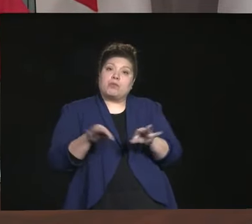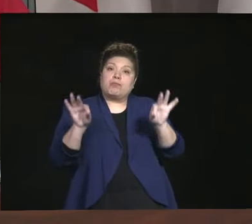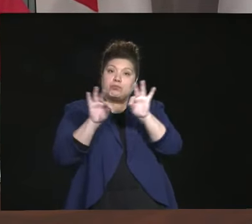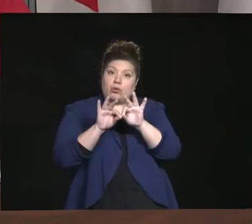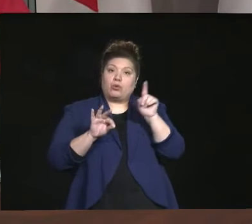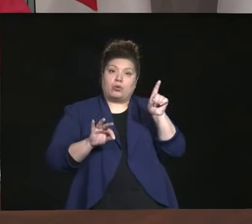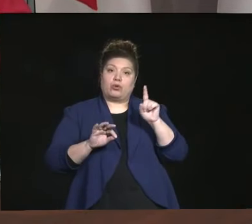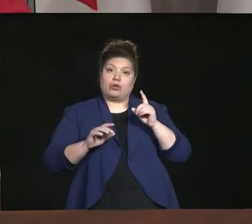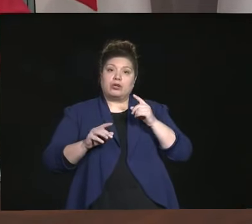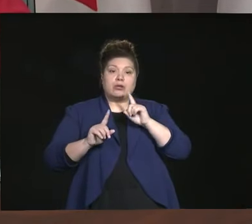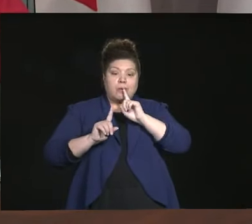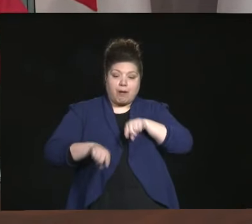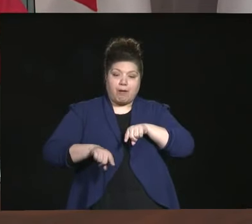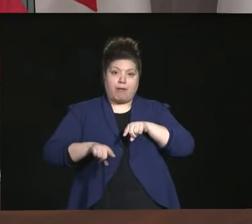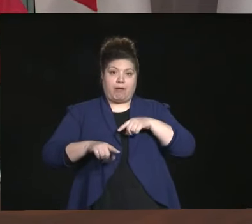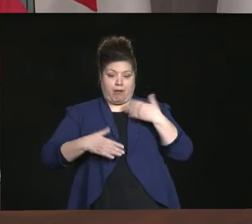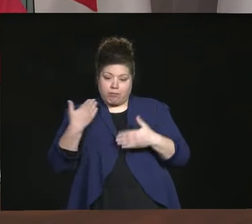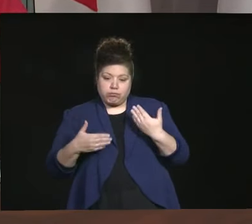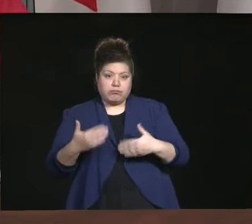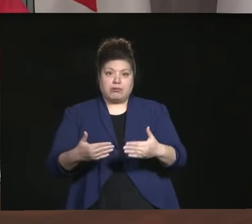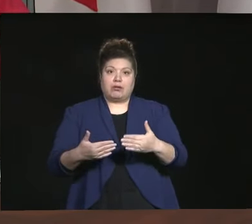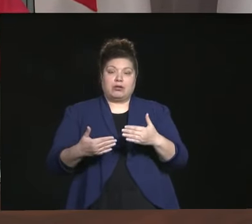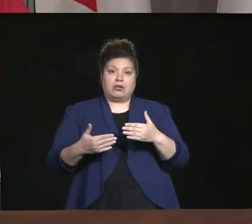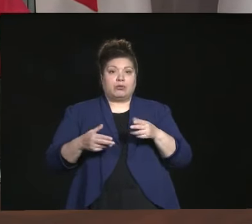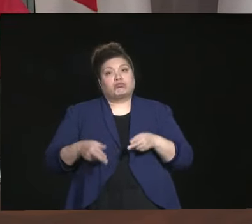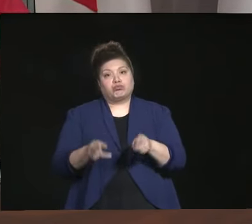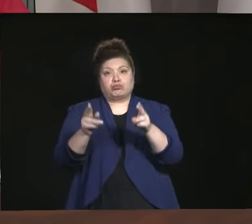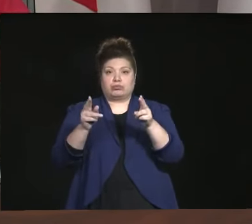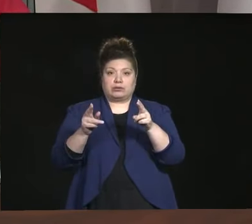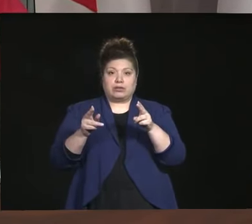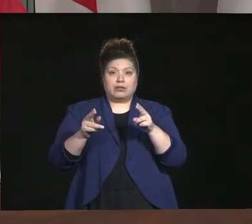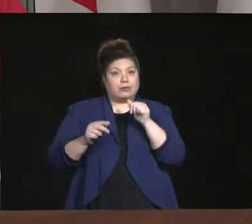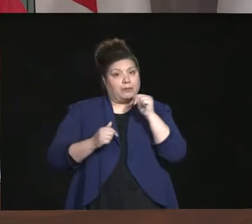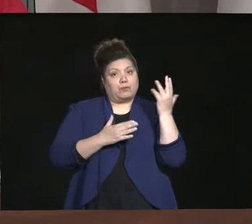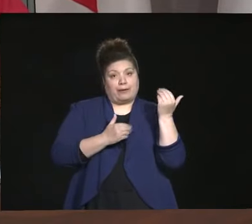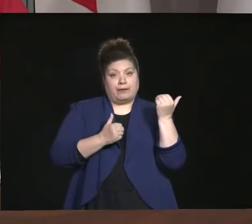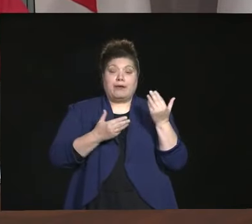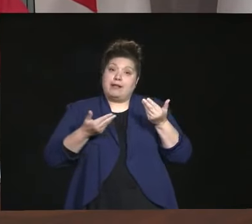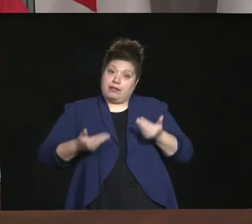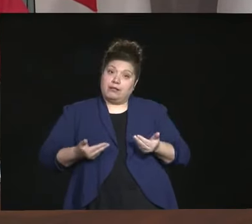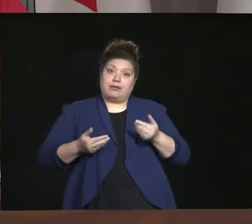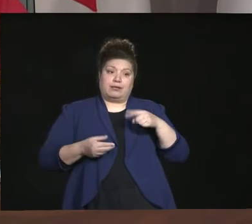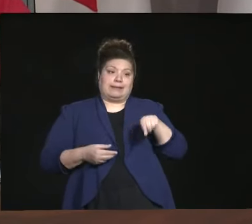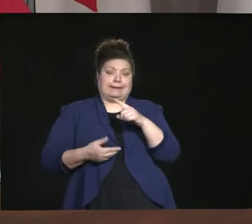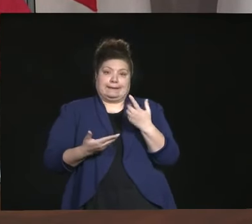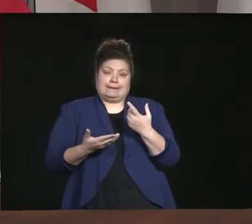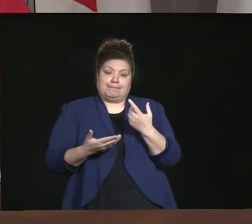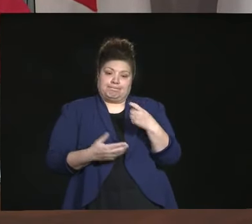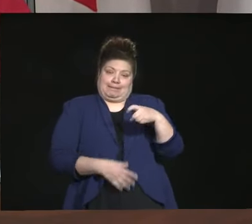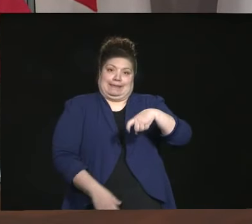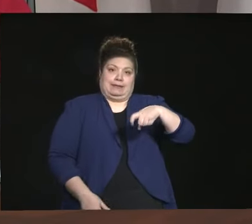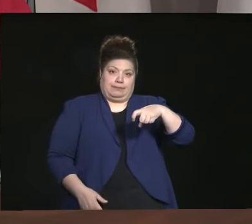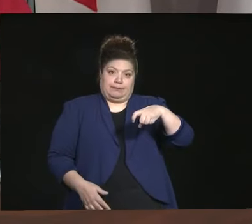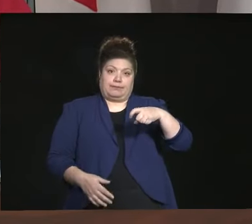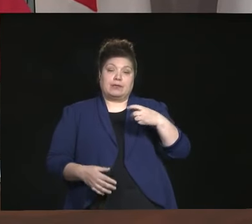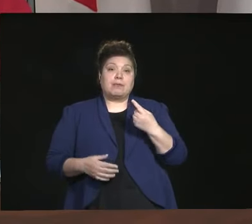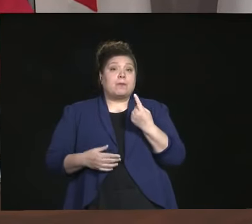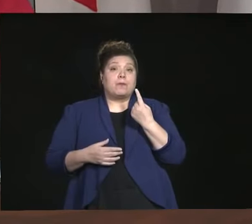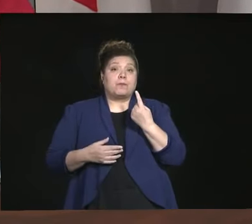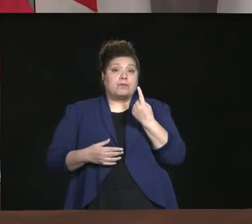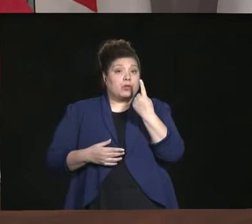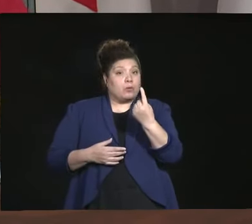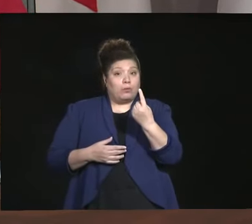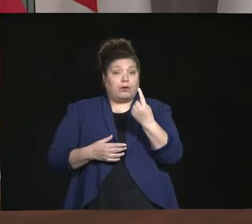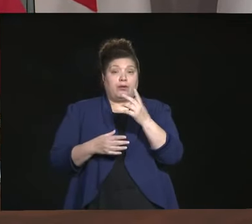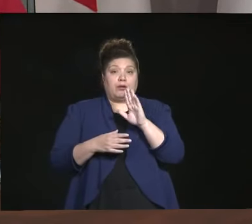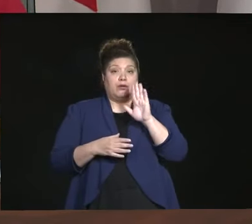demande. Mais une des conséquences des réactions de la politique plus vite que dans une situation normale